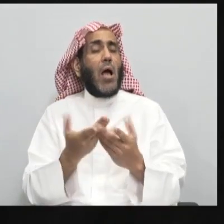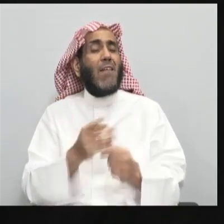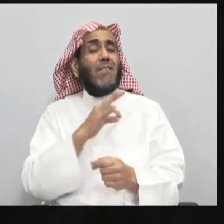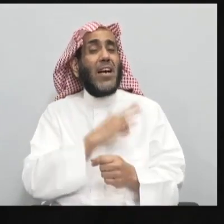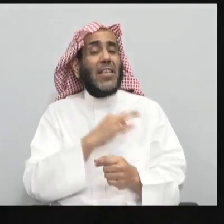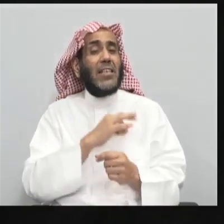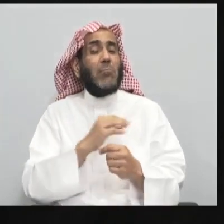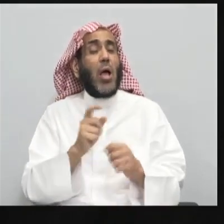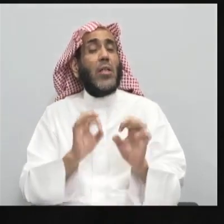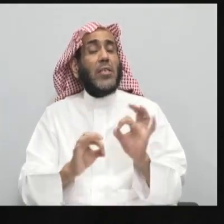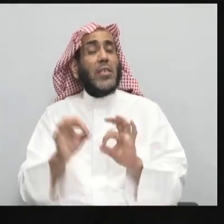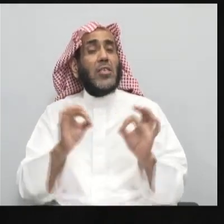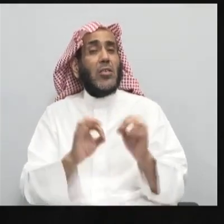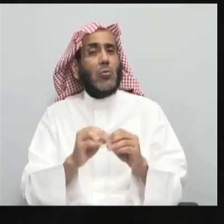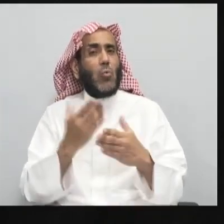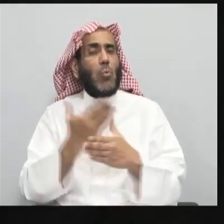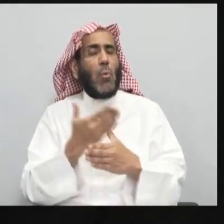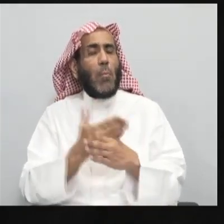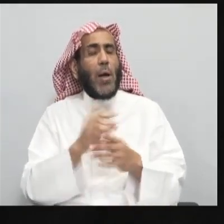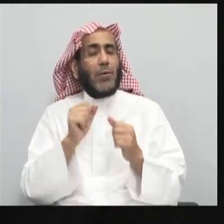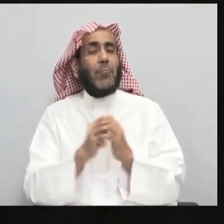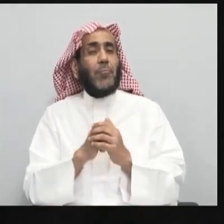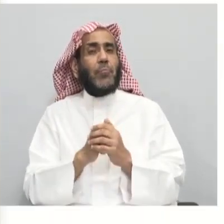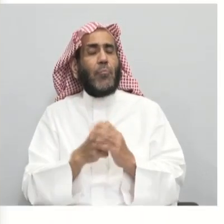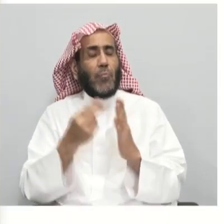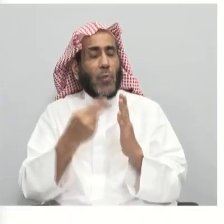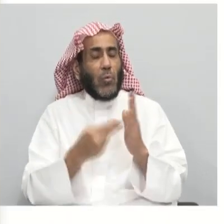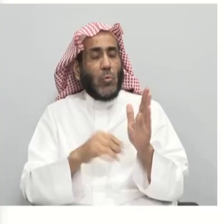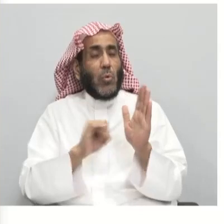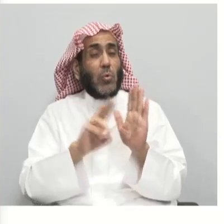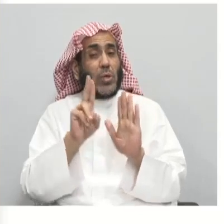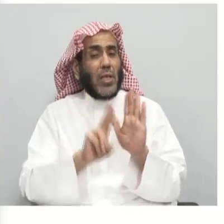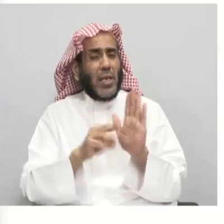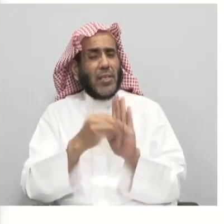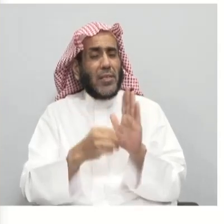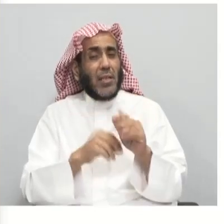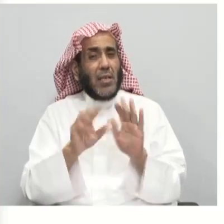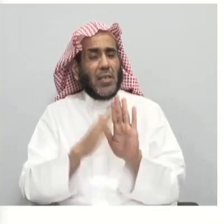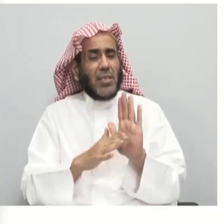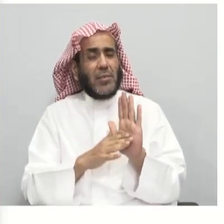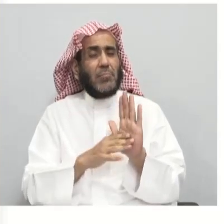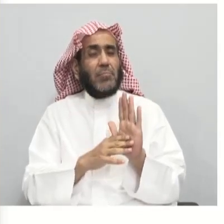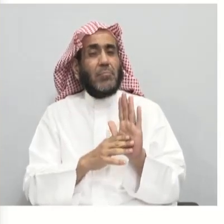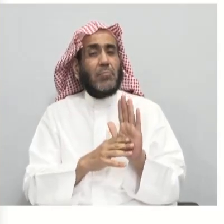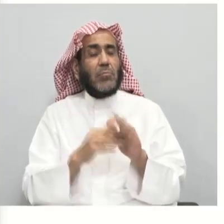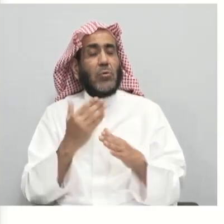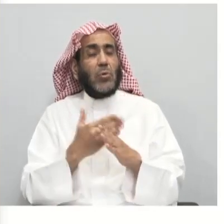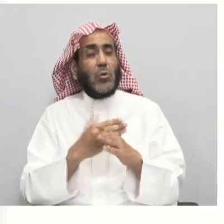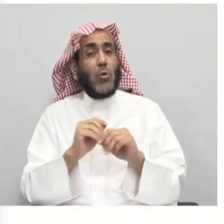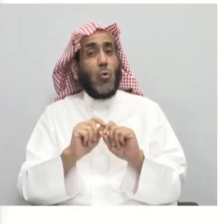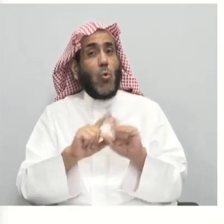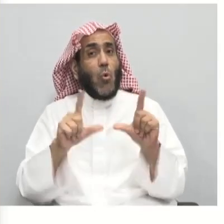هذه الاستراتيجيات اعلل ما ياتي تدوين الملحوظات والتعليقات على النص وذلك